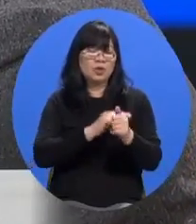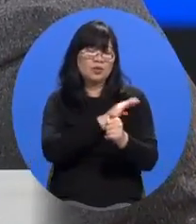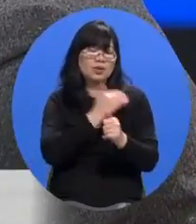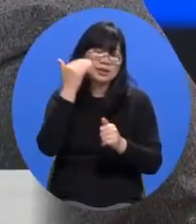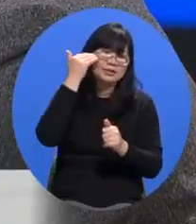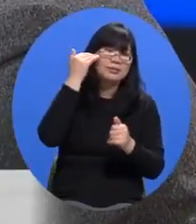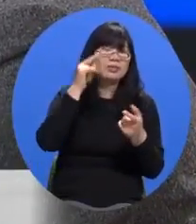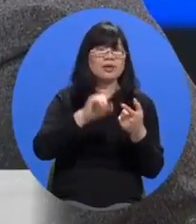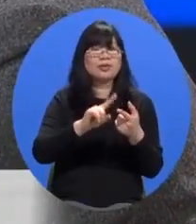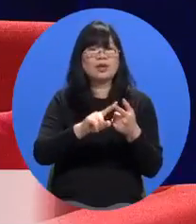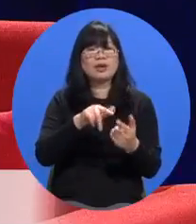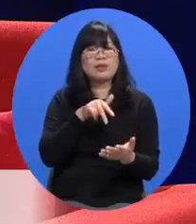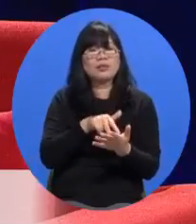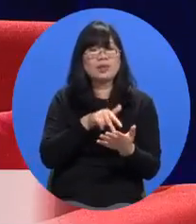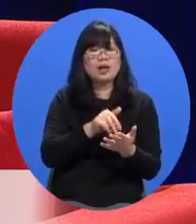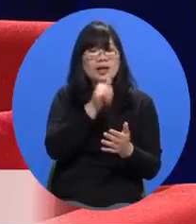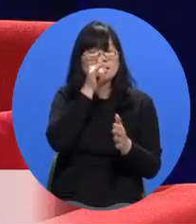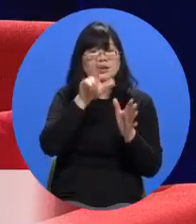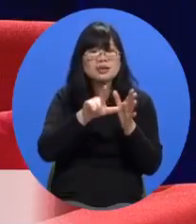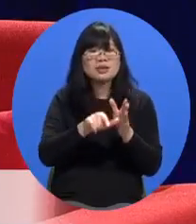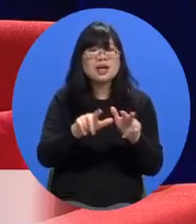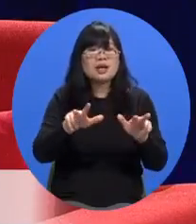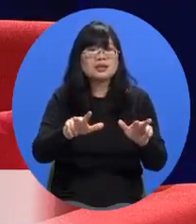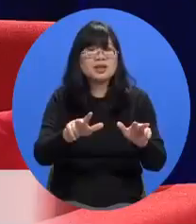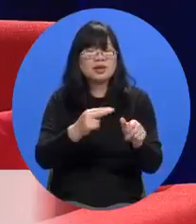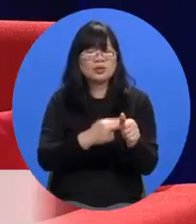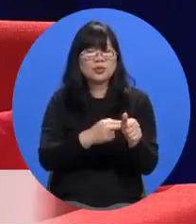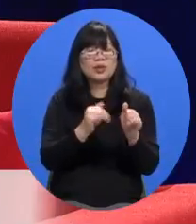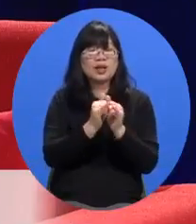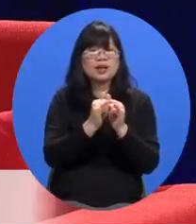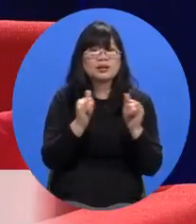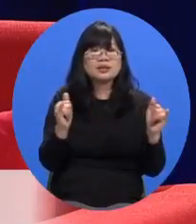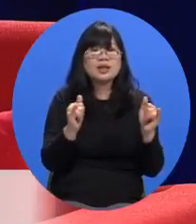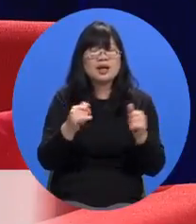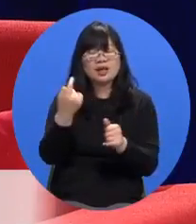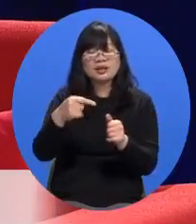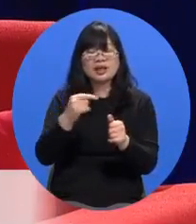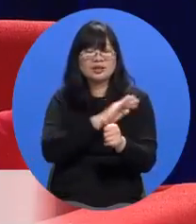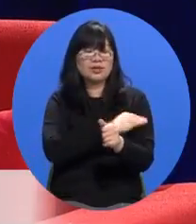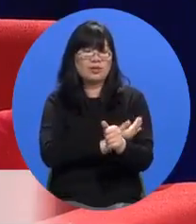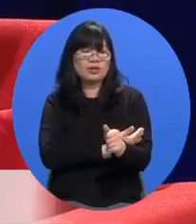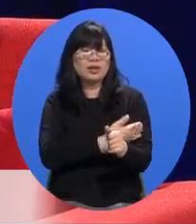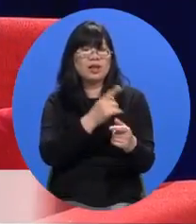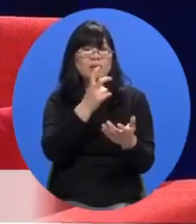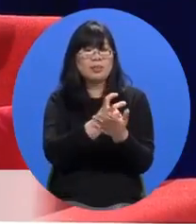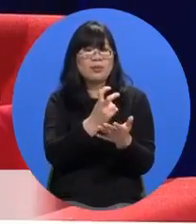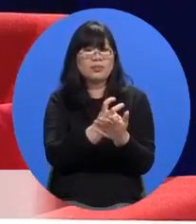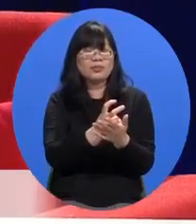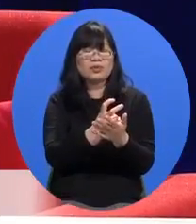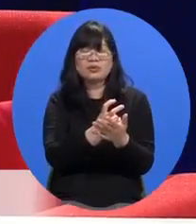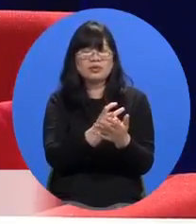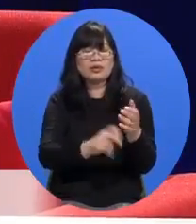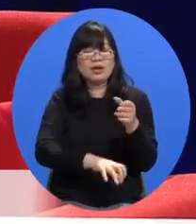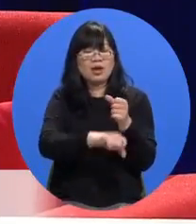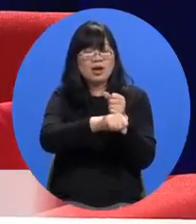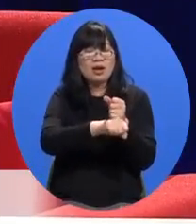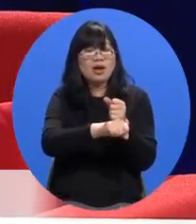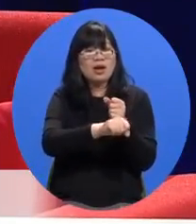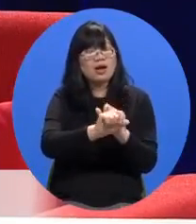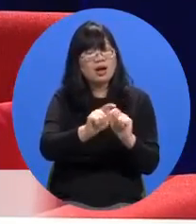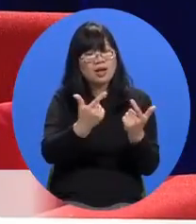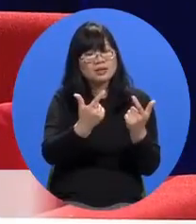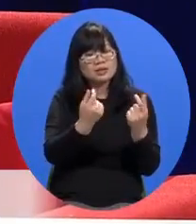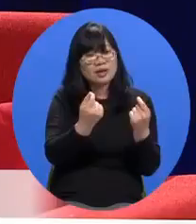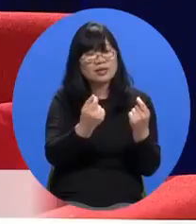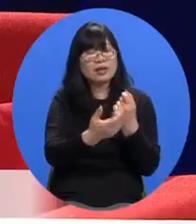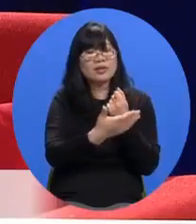대한 어떤 부분이 왔을 때 이제 교사들의 어떤 가르칠 권리 이게 또 법률적인 부분은 또 아니라는 그런 부분들도